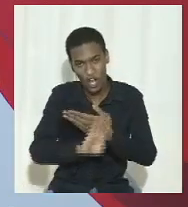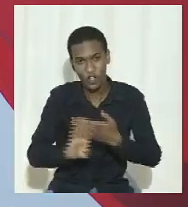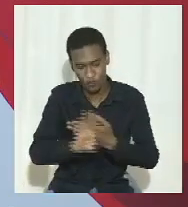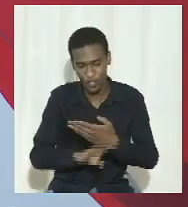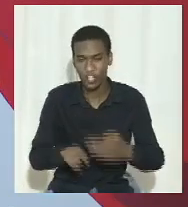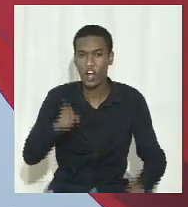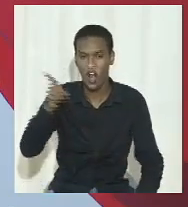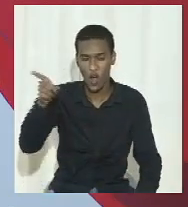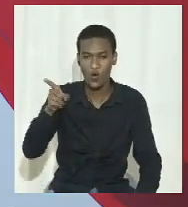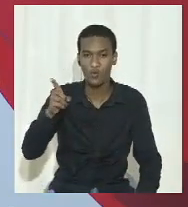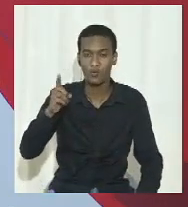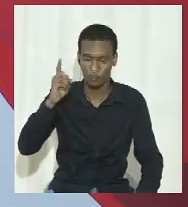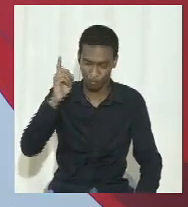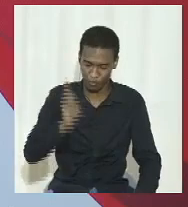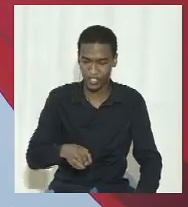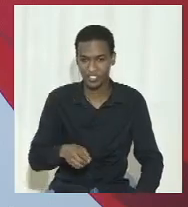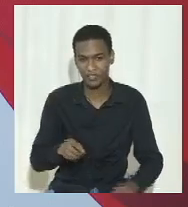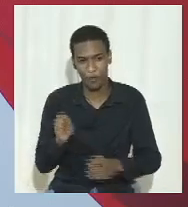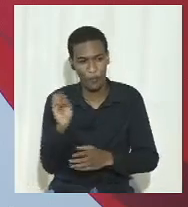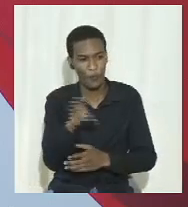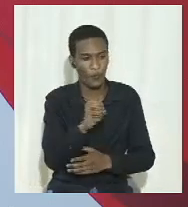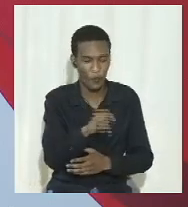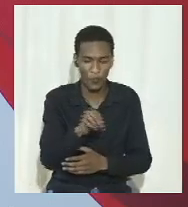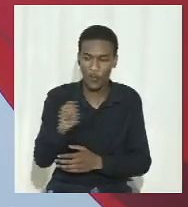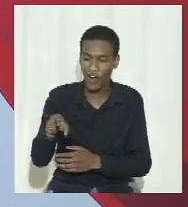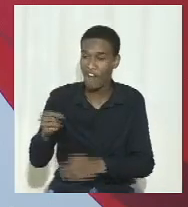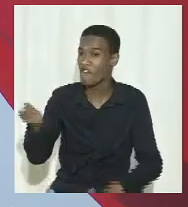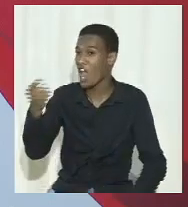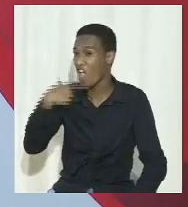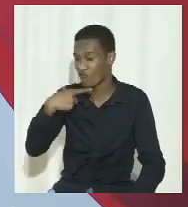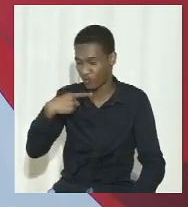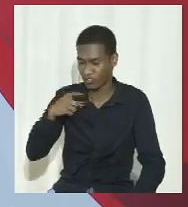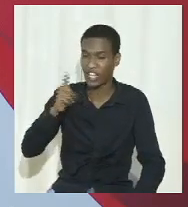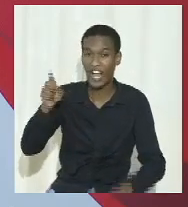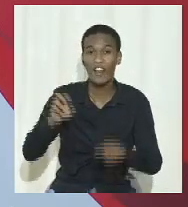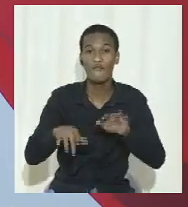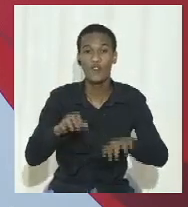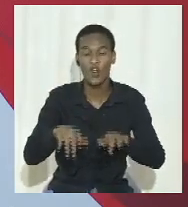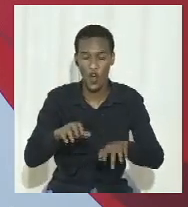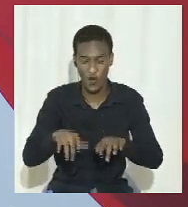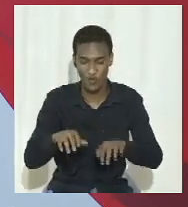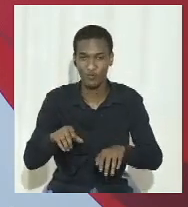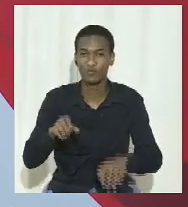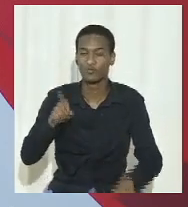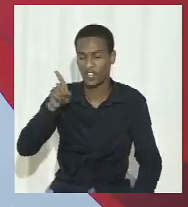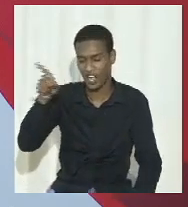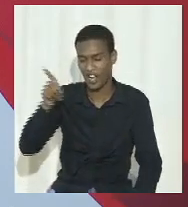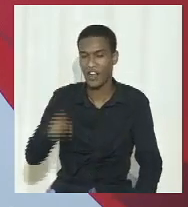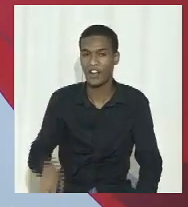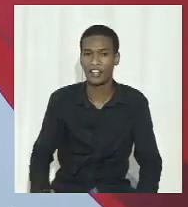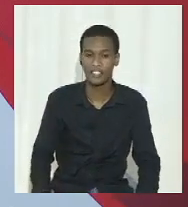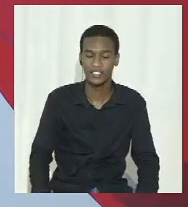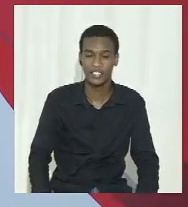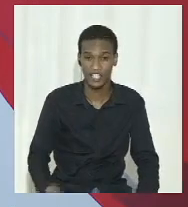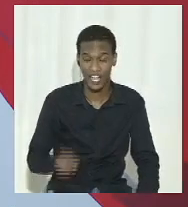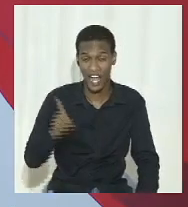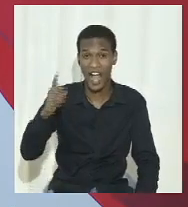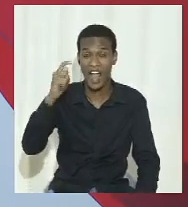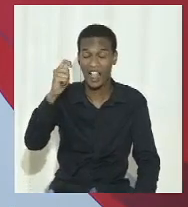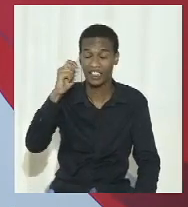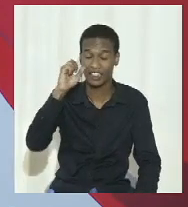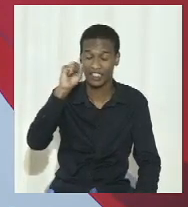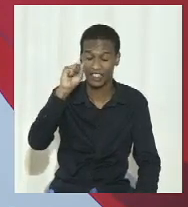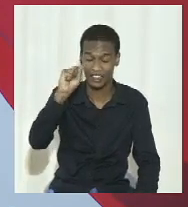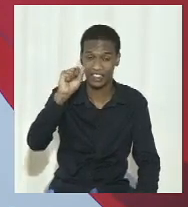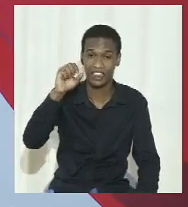faobe famendrahana fanafody ireo birao mpanjakana tany amin'ny kaomina Tanjombato iny omaly hanisana anatrika izay